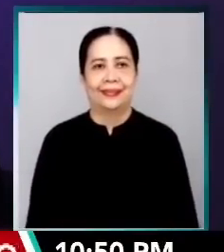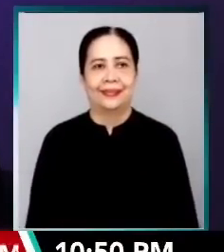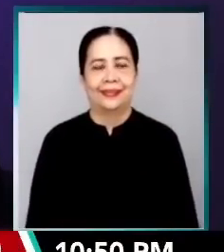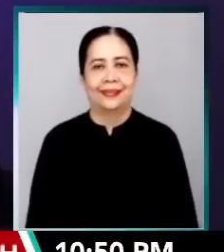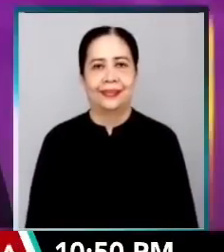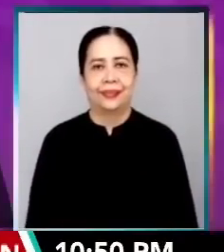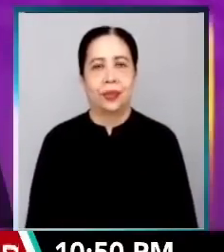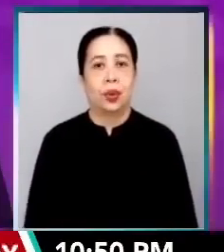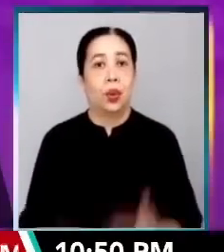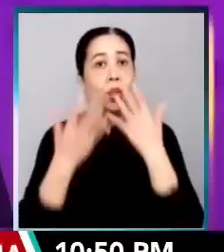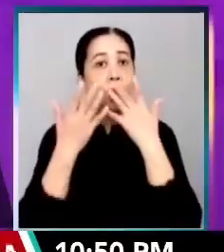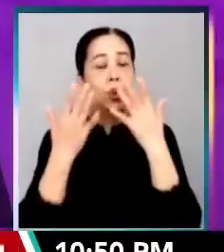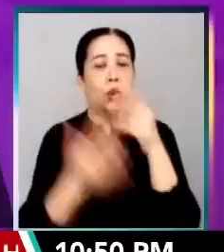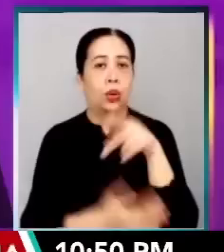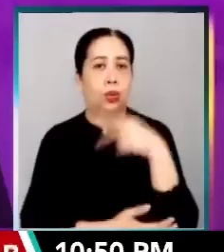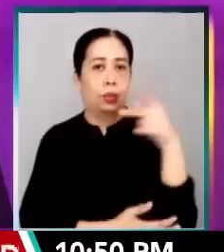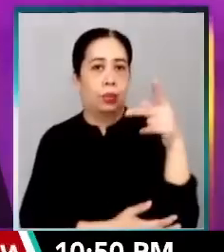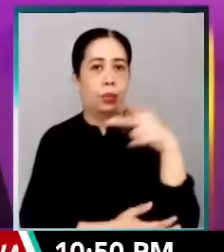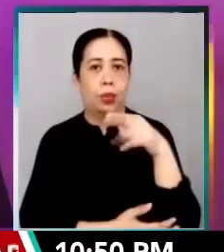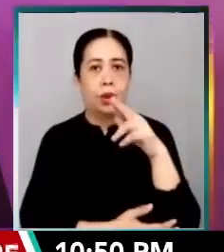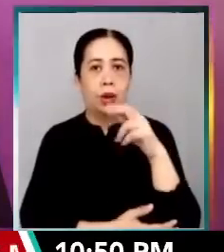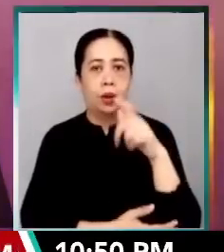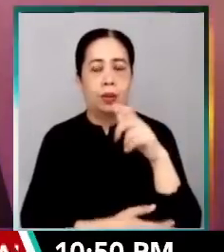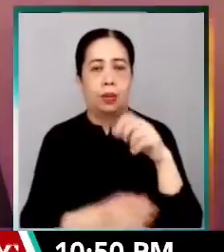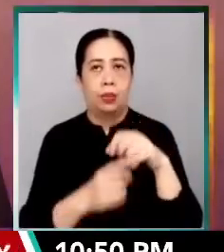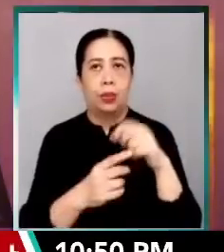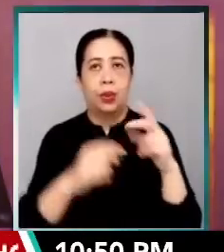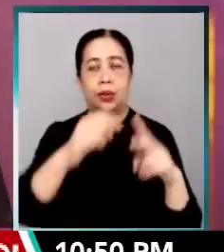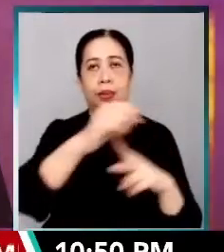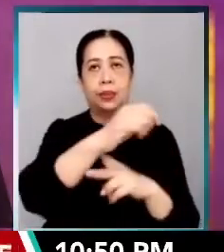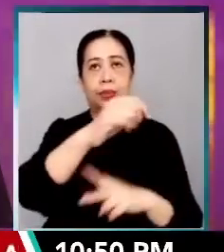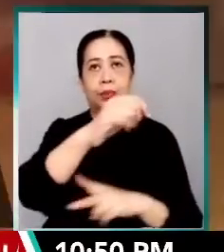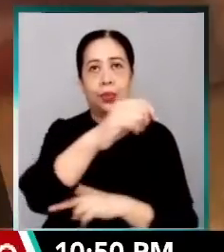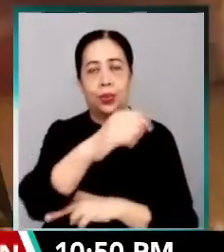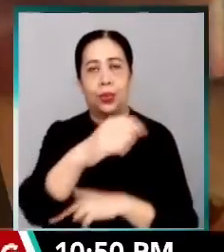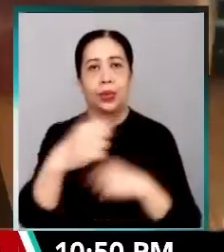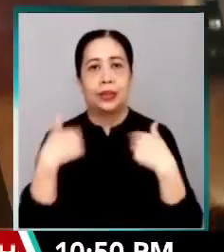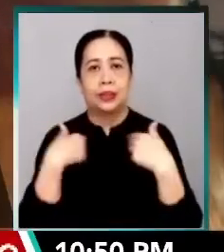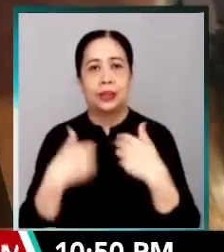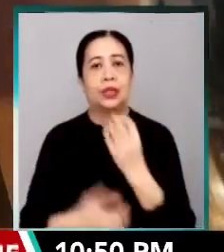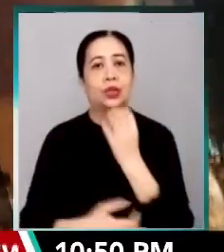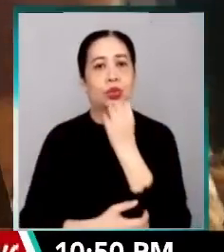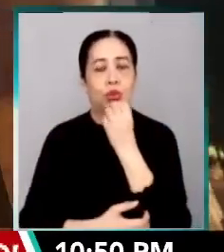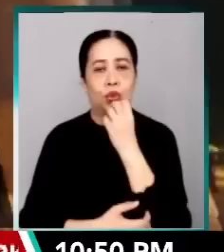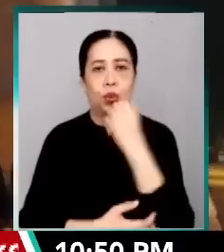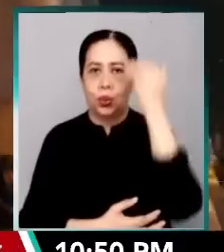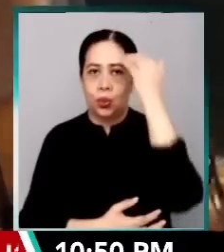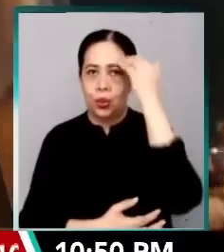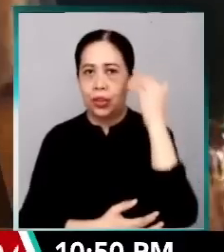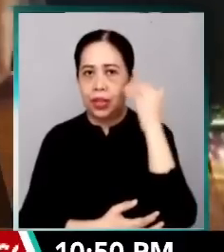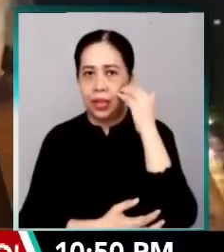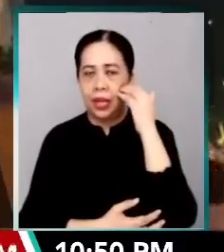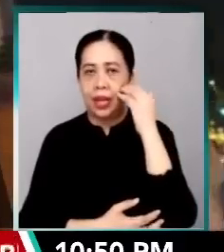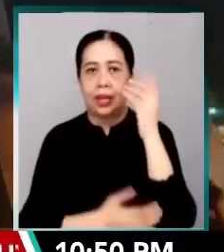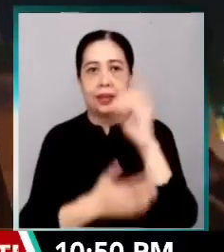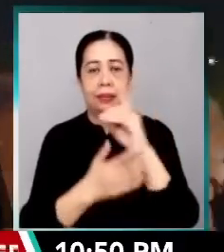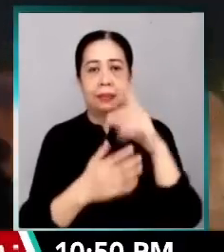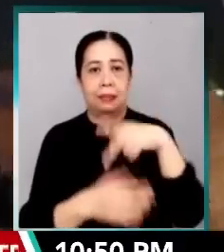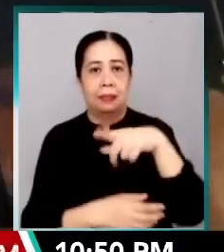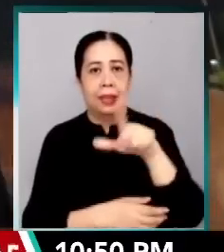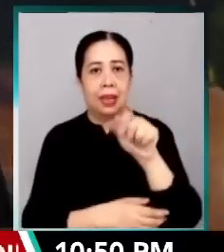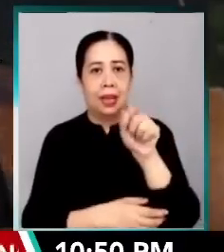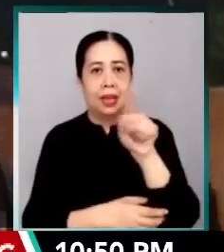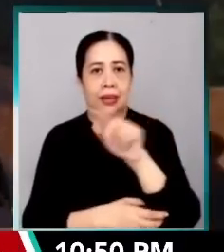Nagkulay purple ang Banpo Bridge sa Han River sa Seoul, South Korea. Ang Dongdaemun Design Plaza, kung saan